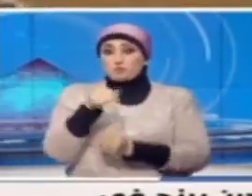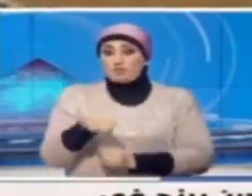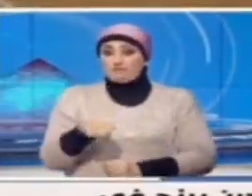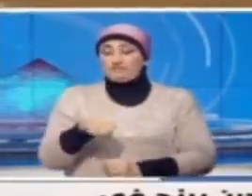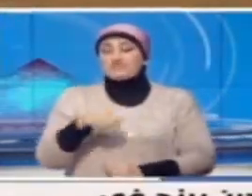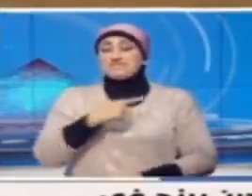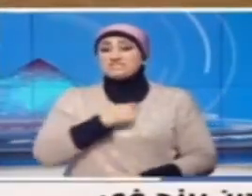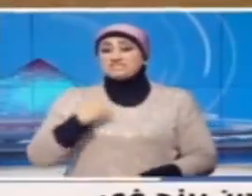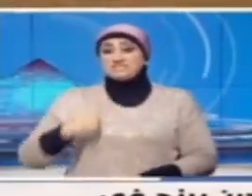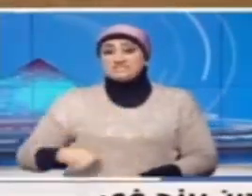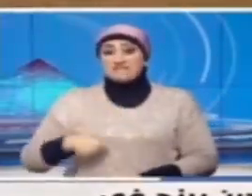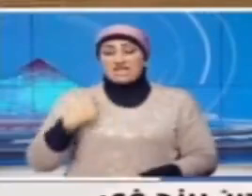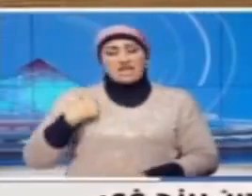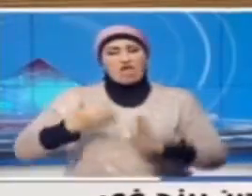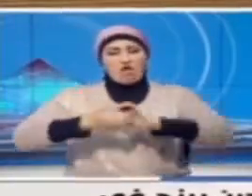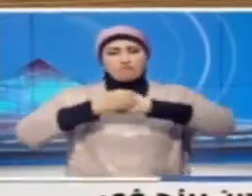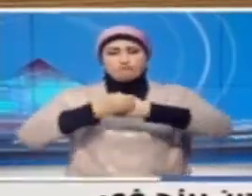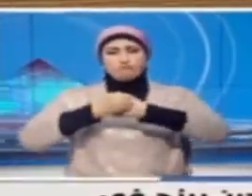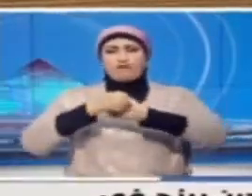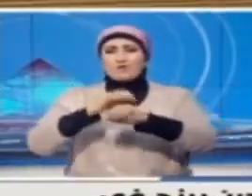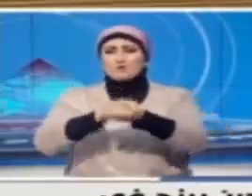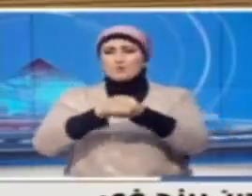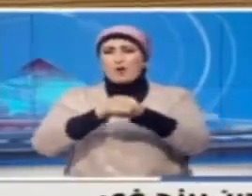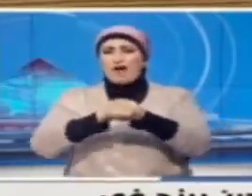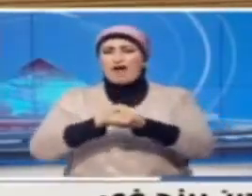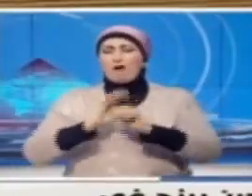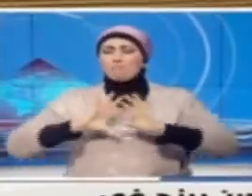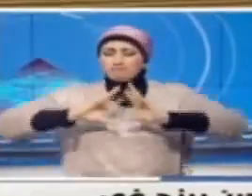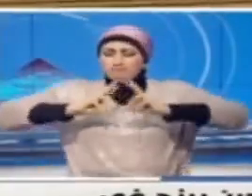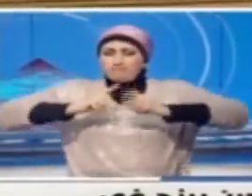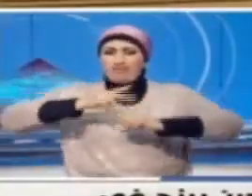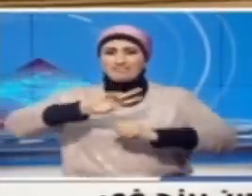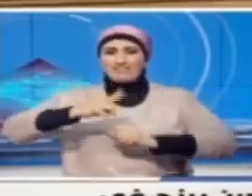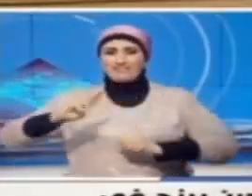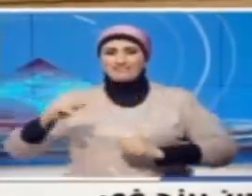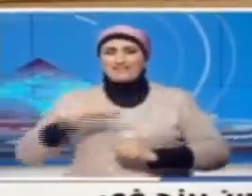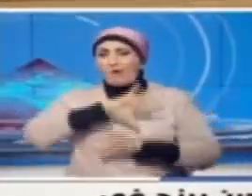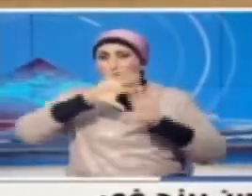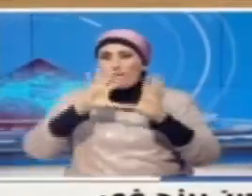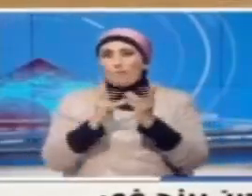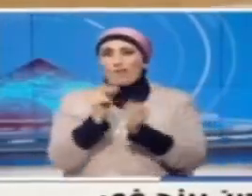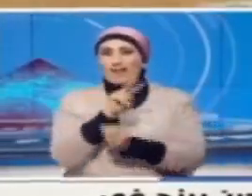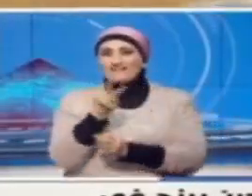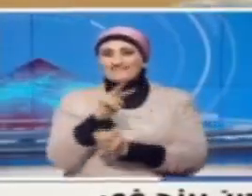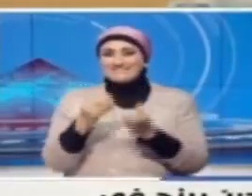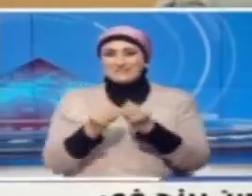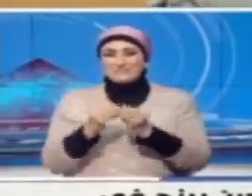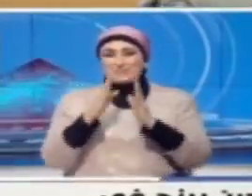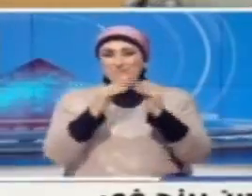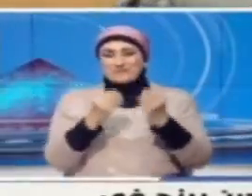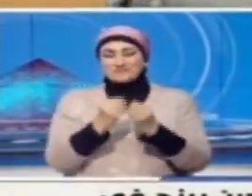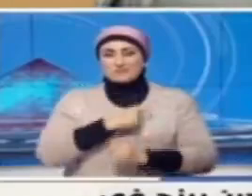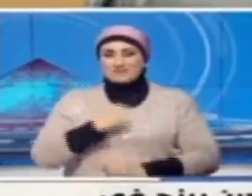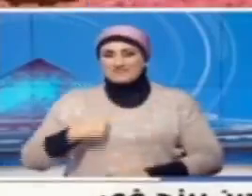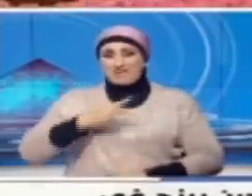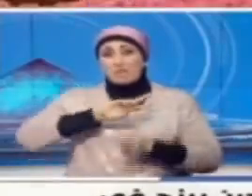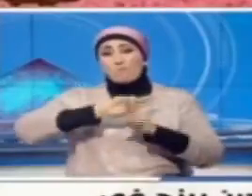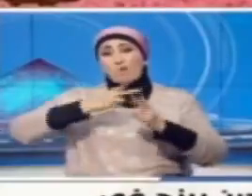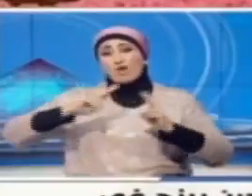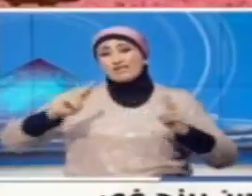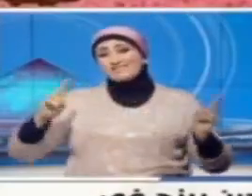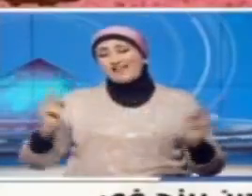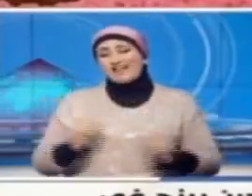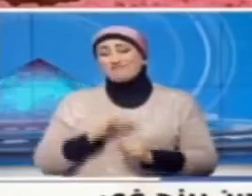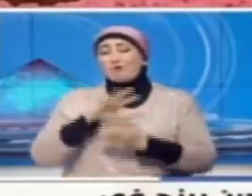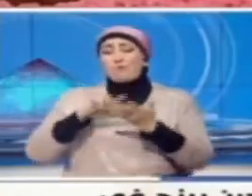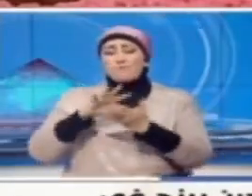بكين تعزيز علاقات الصداقة وتطوير التعاون الاستراتيجي الشامل بين البلدين في مختلف المجالات والقضايا